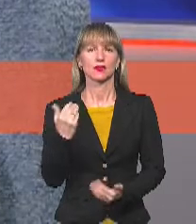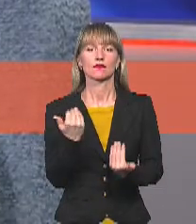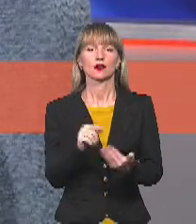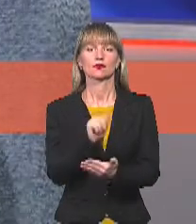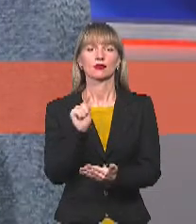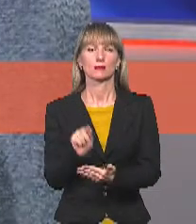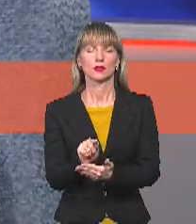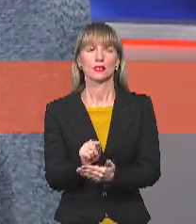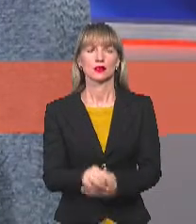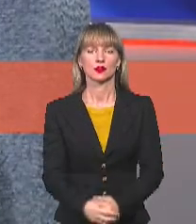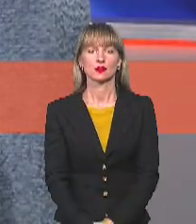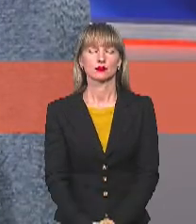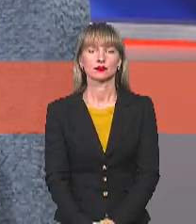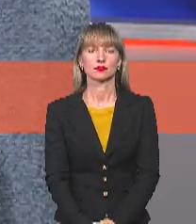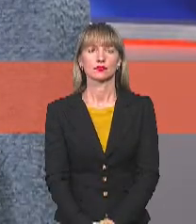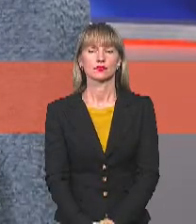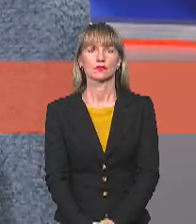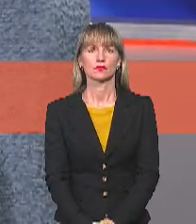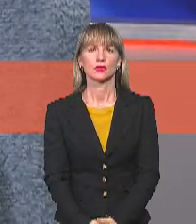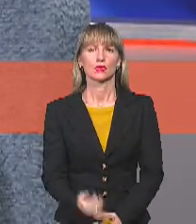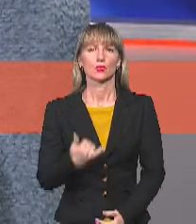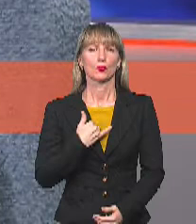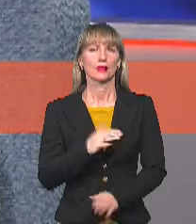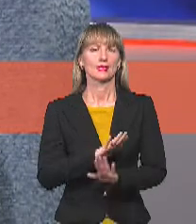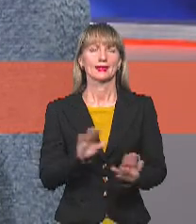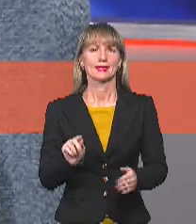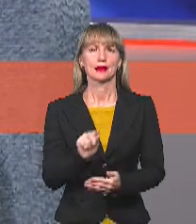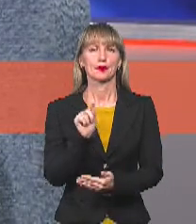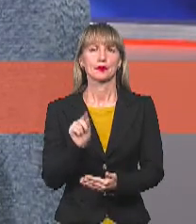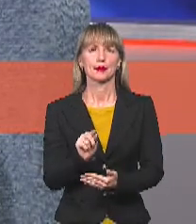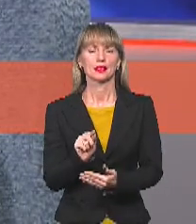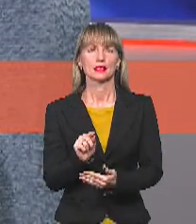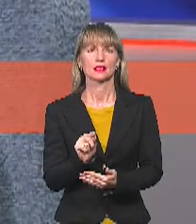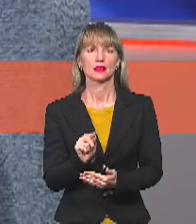Олександре. У мене не питання, а тут